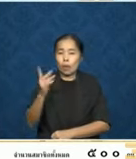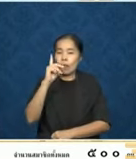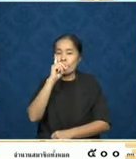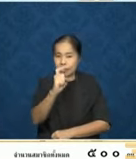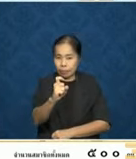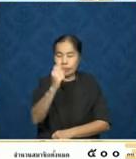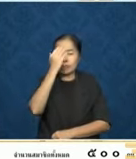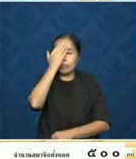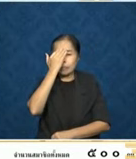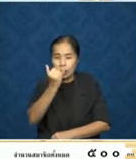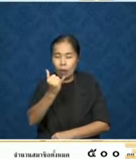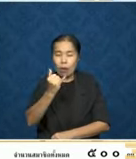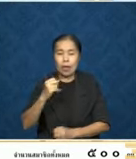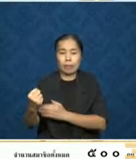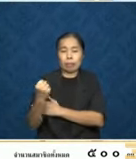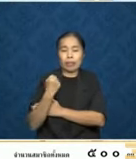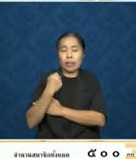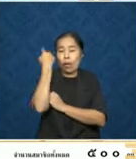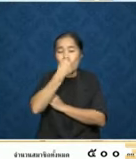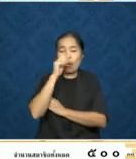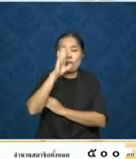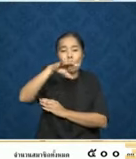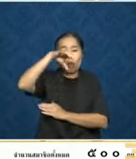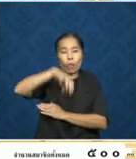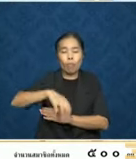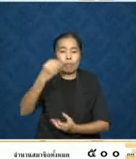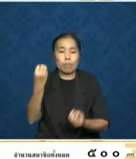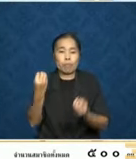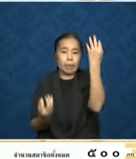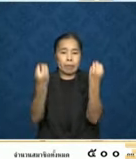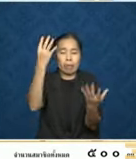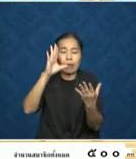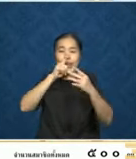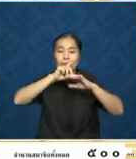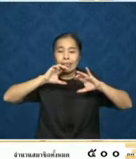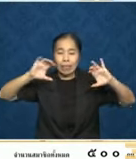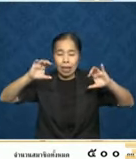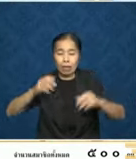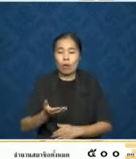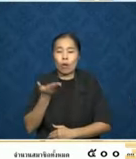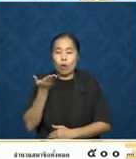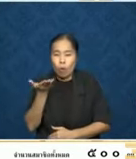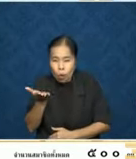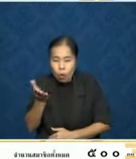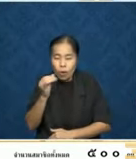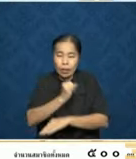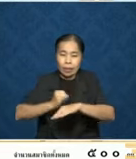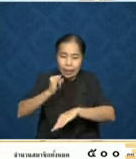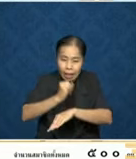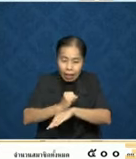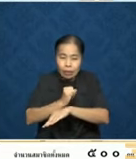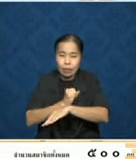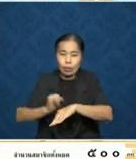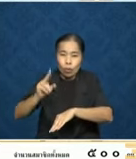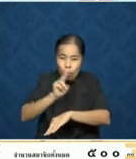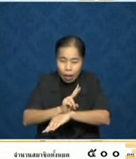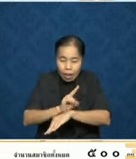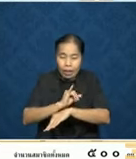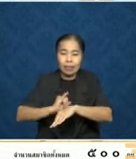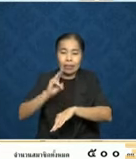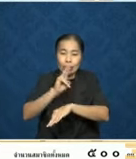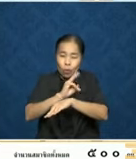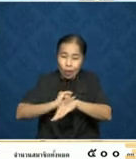าอยู่ในอำนาจการดูแลของกรมป่าไม้กรมอุทยานจะขอประมาณสัก1ไร่2ไร่เพื่อที่จะเป็นพื้นที่ในการร